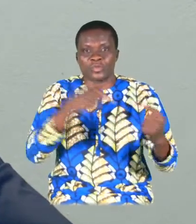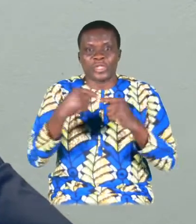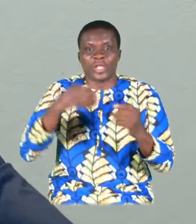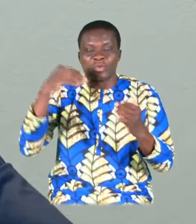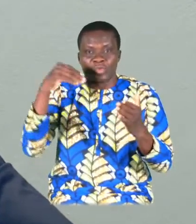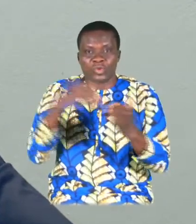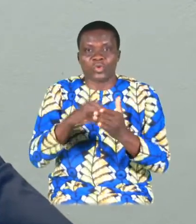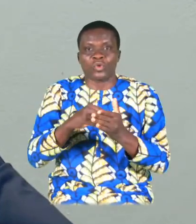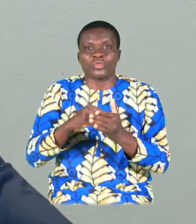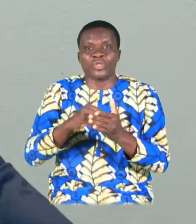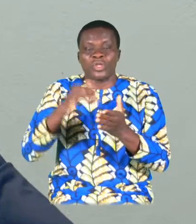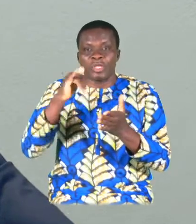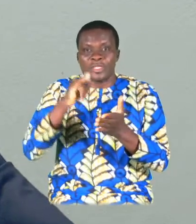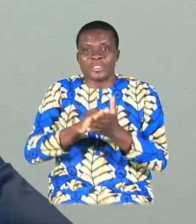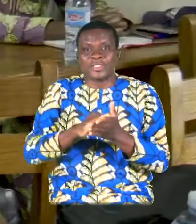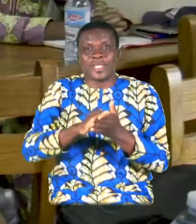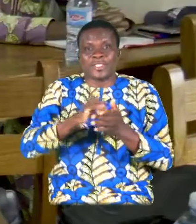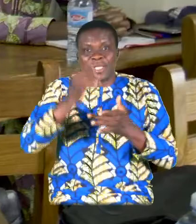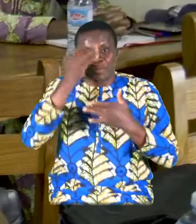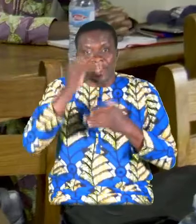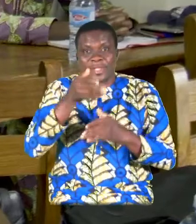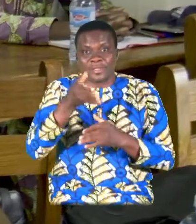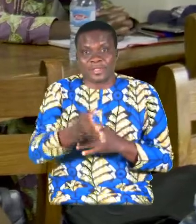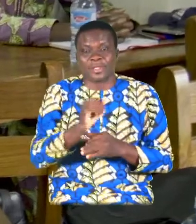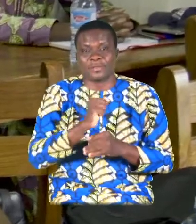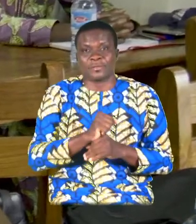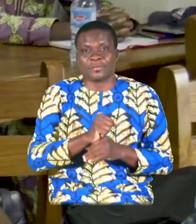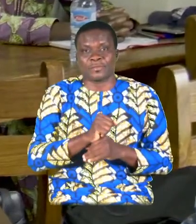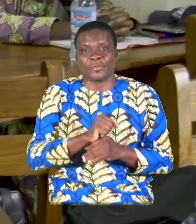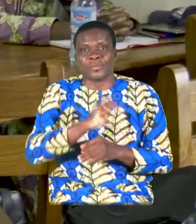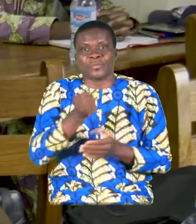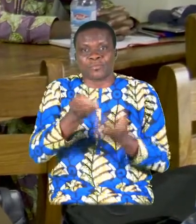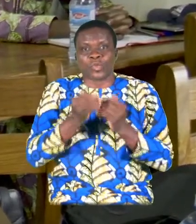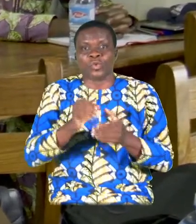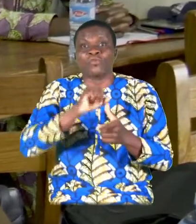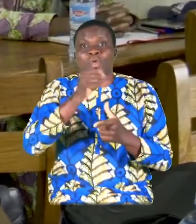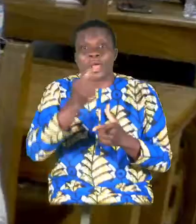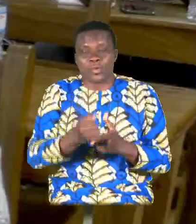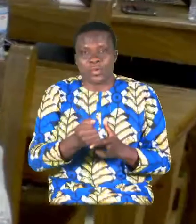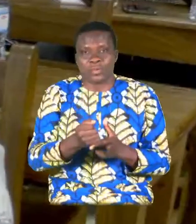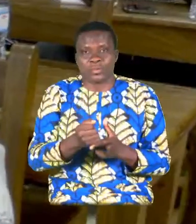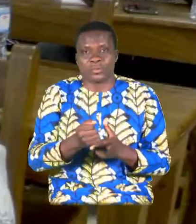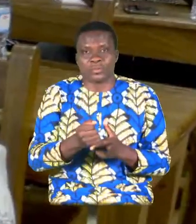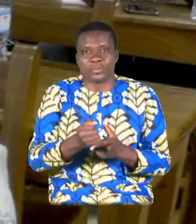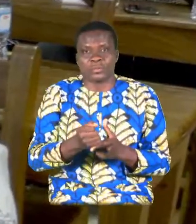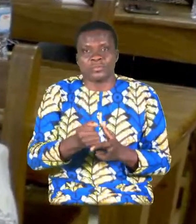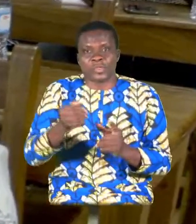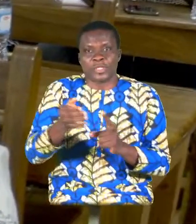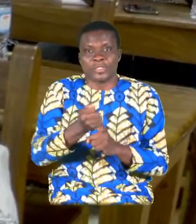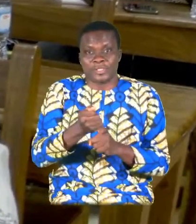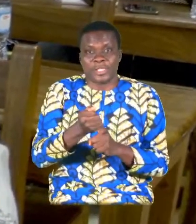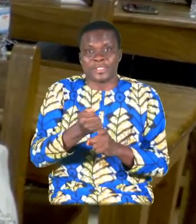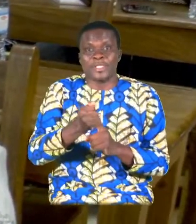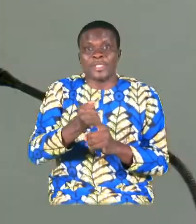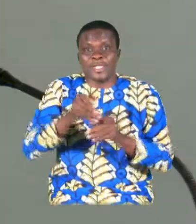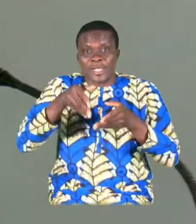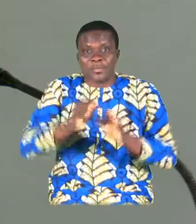contre cette pandémie. Je voudrais alors saisir la présente